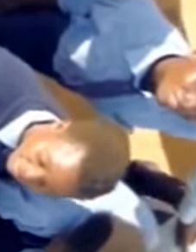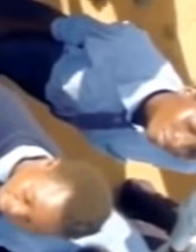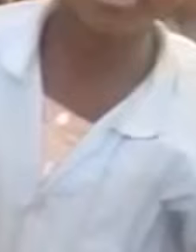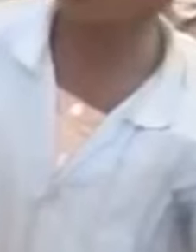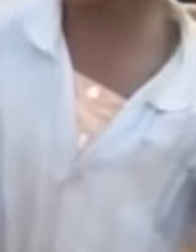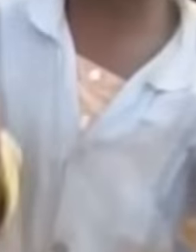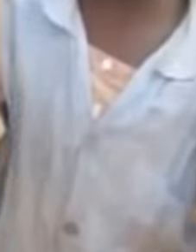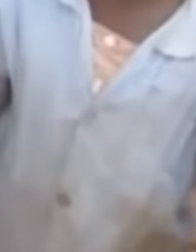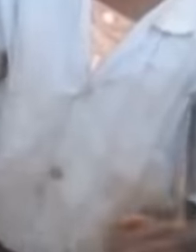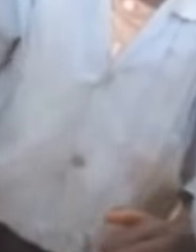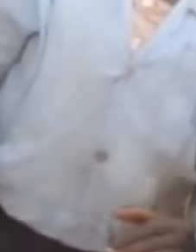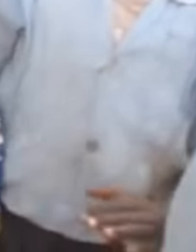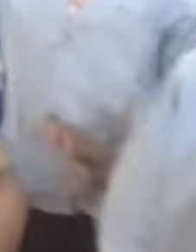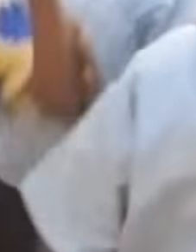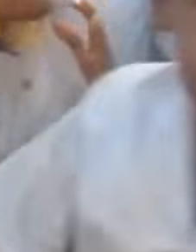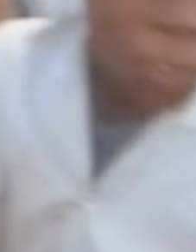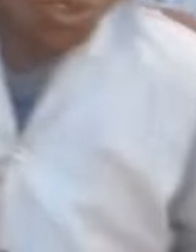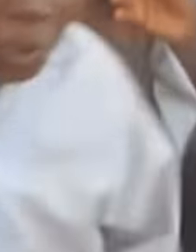이렇게 불러요. 유니스!